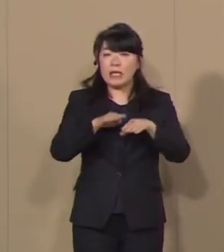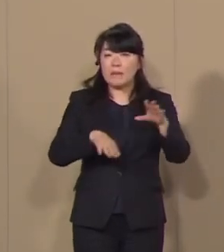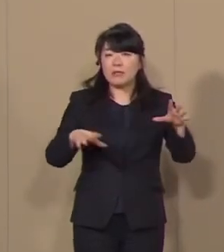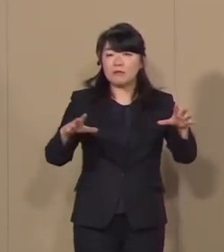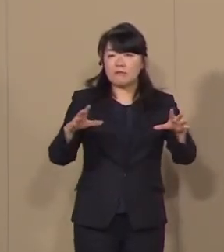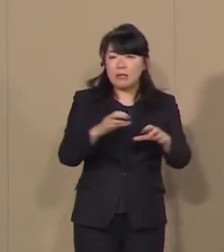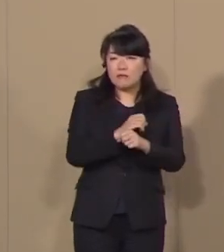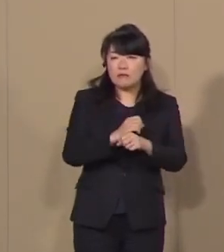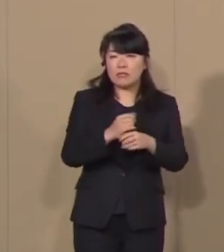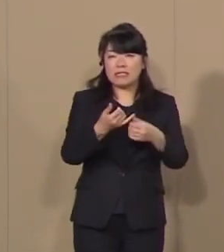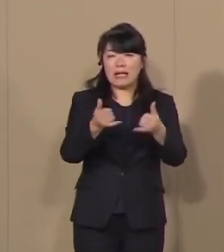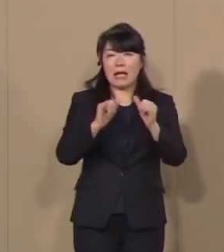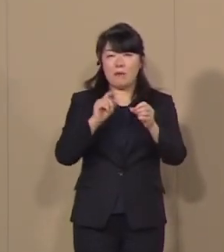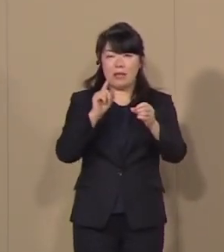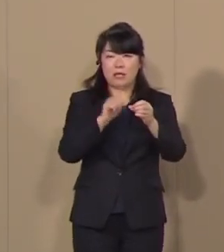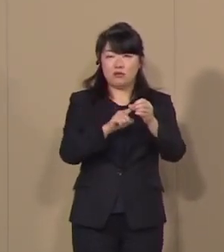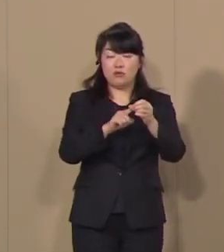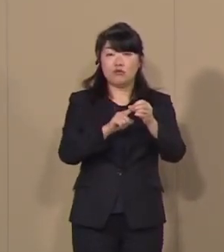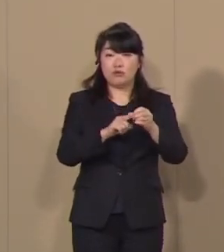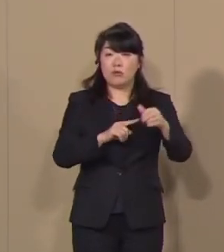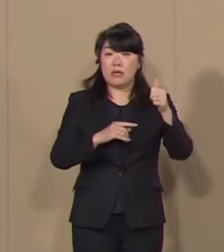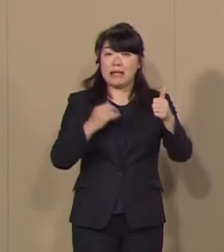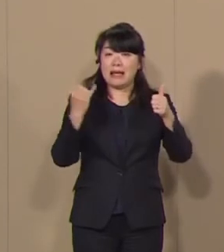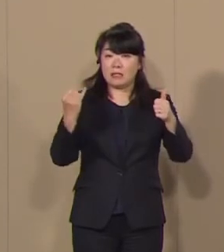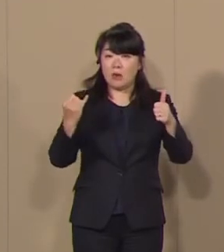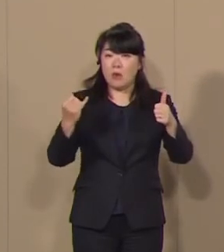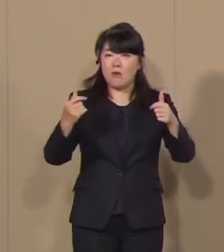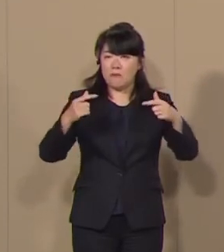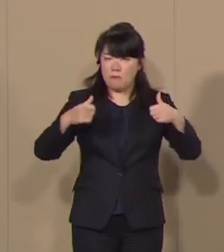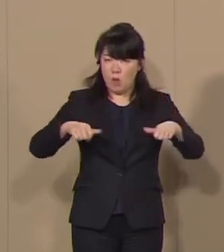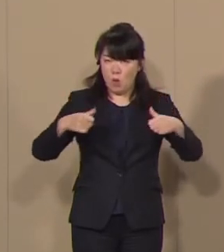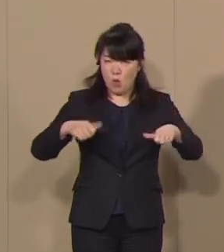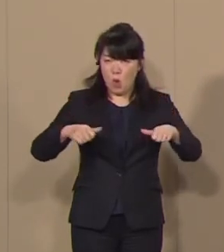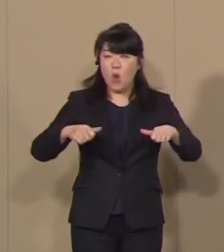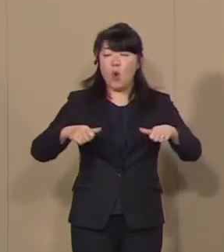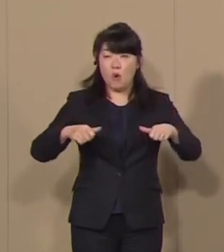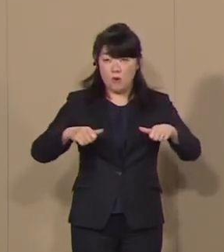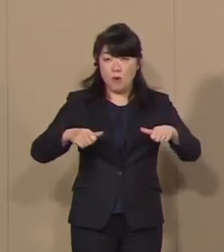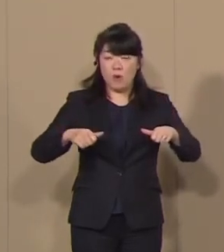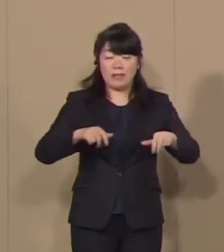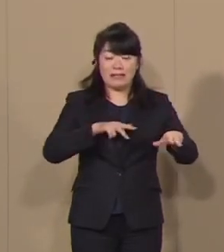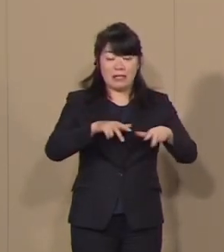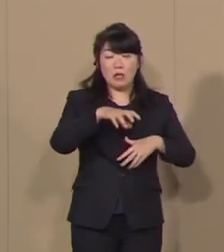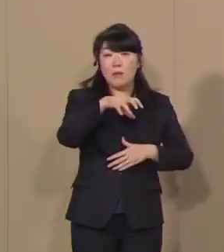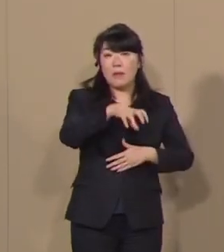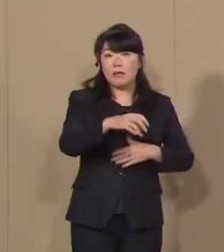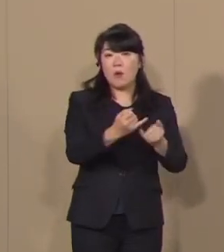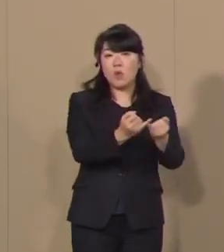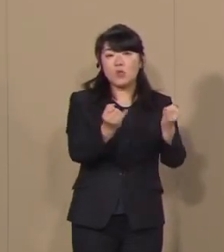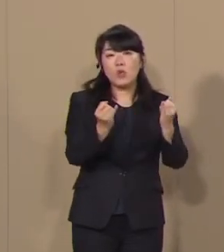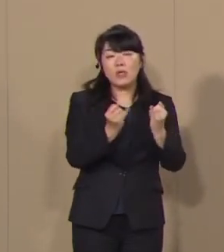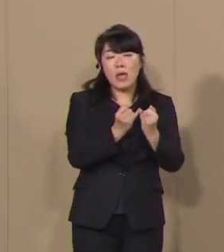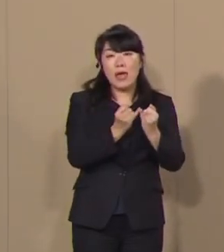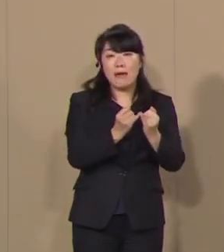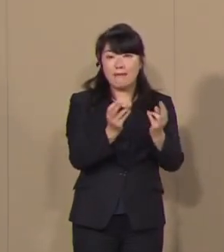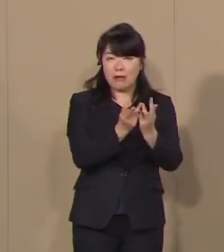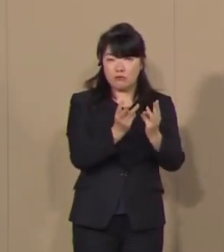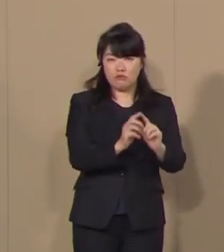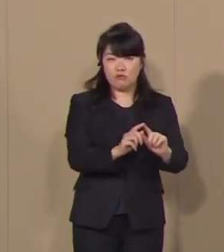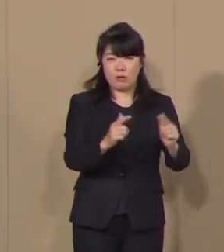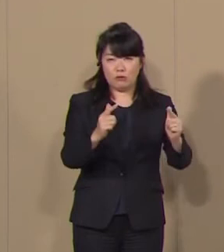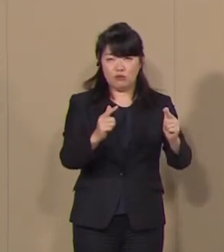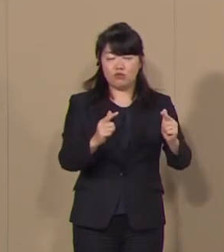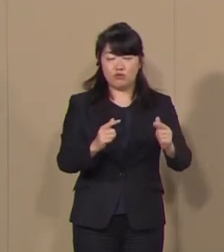とりわけジェンダー平等性差別のない社会を実現し政治の場にも女性を増やします女性の